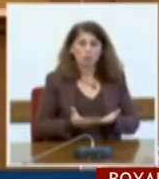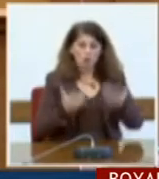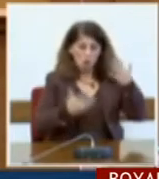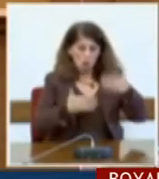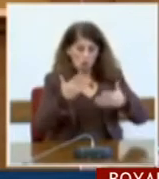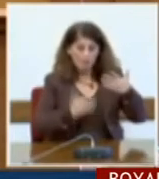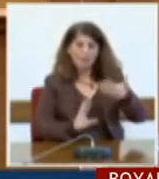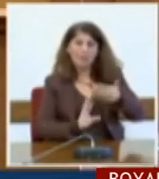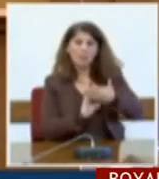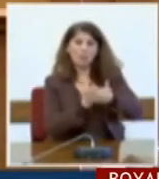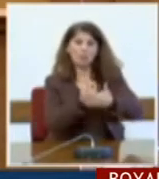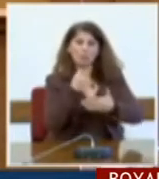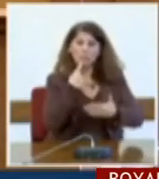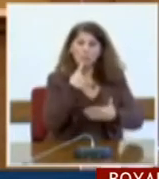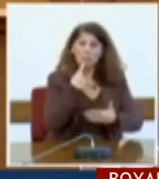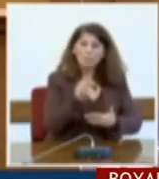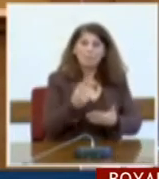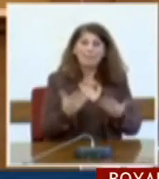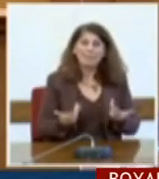είπατε ότι